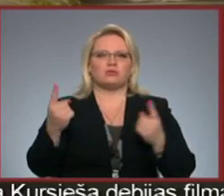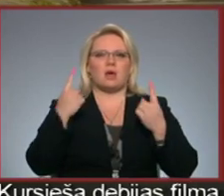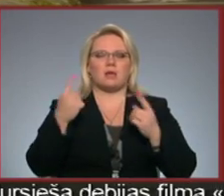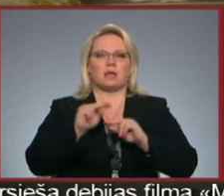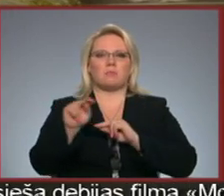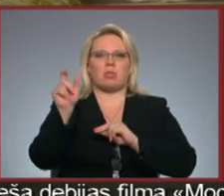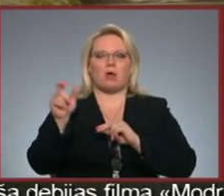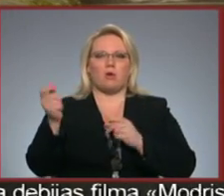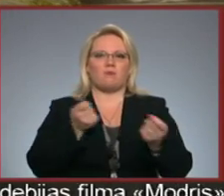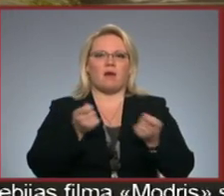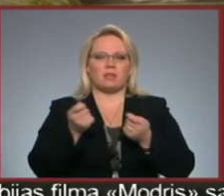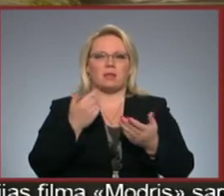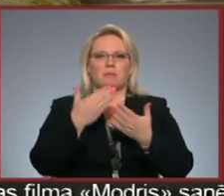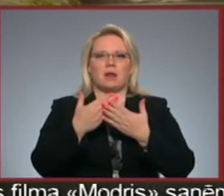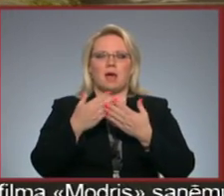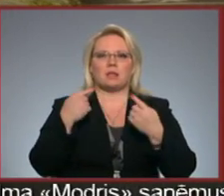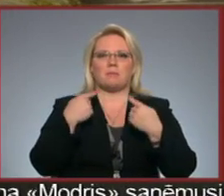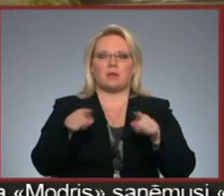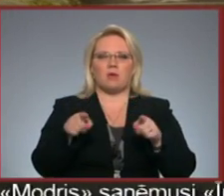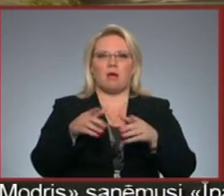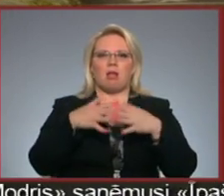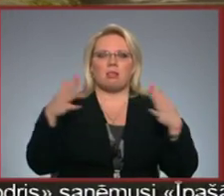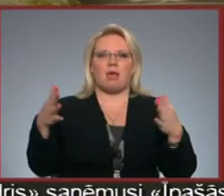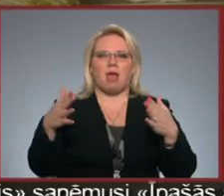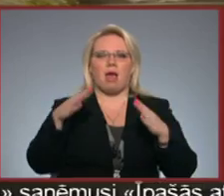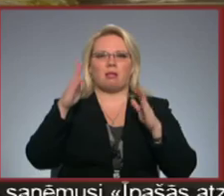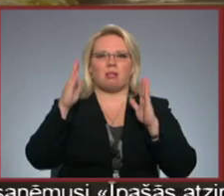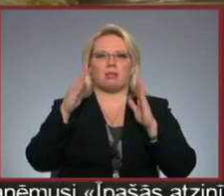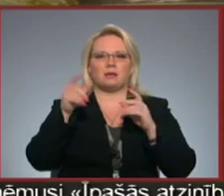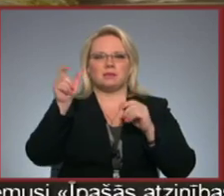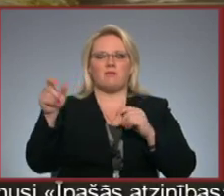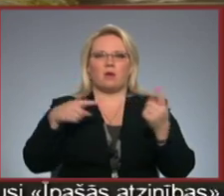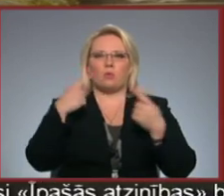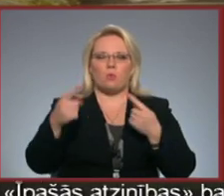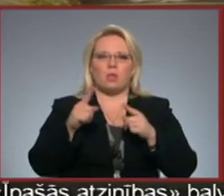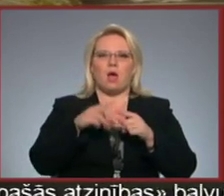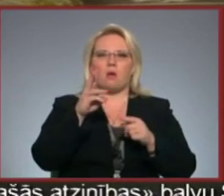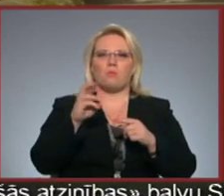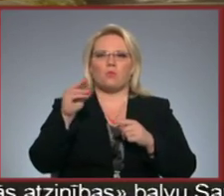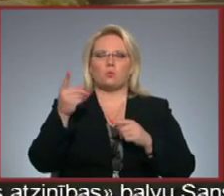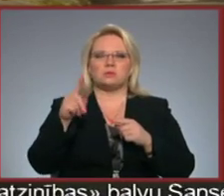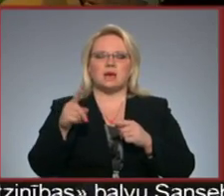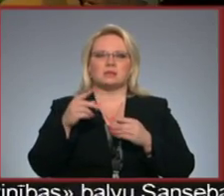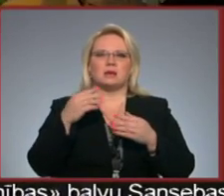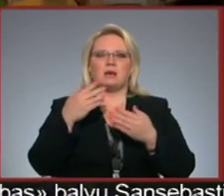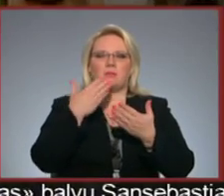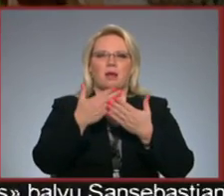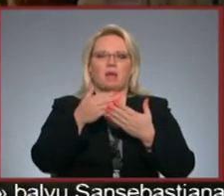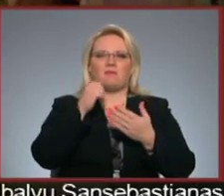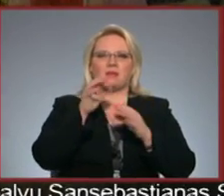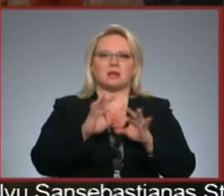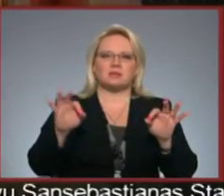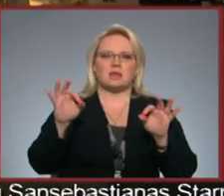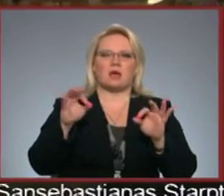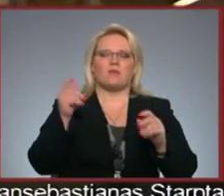vadīti, pierāda pretējo, kad lielgabali runā, mūzas spēja runāt vēl krāšņāk un pārliecinošāk. Festivāla